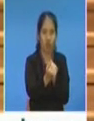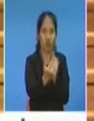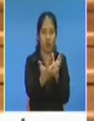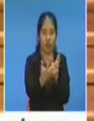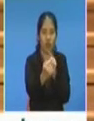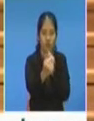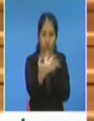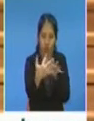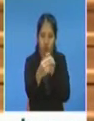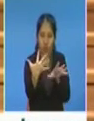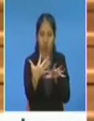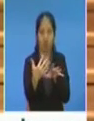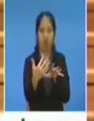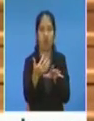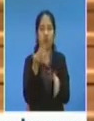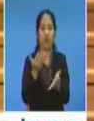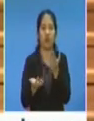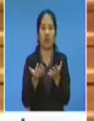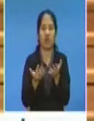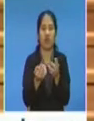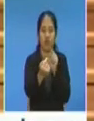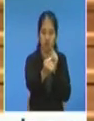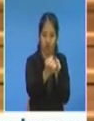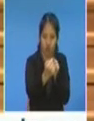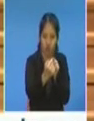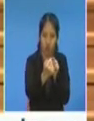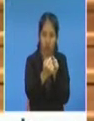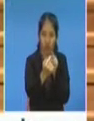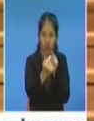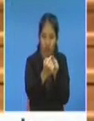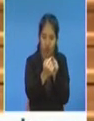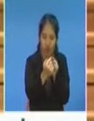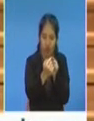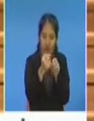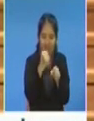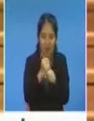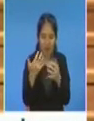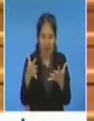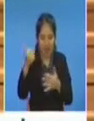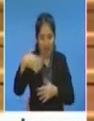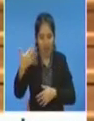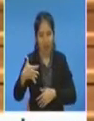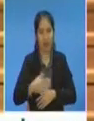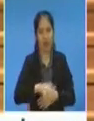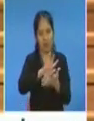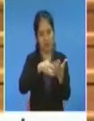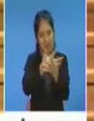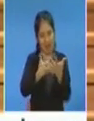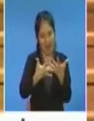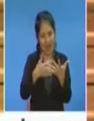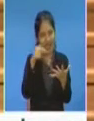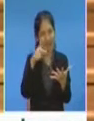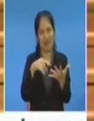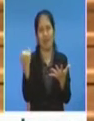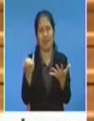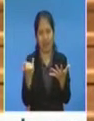ไม่เข้าเป้าหรือเข้าเป้าแต่ไม่เข้าวงกลมแผนนี้ก็จะเสียหายเรื่อง